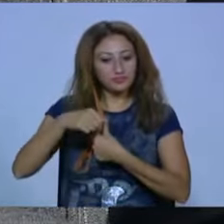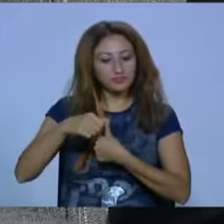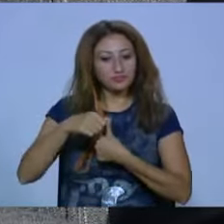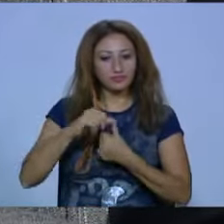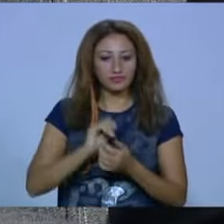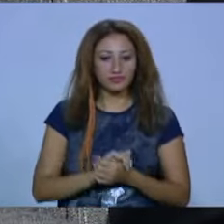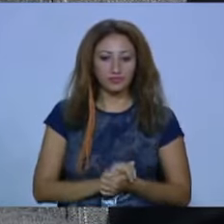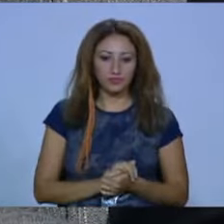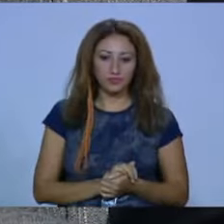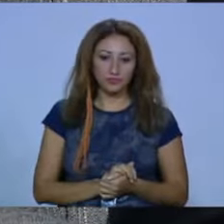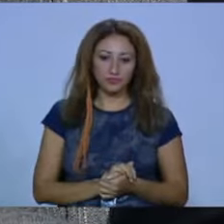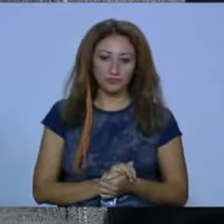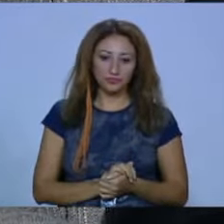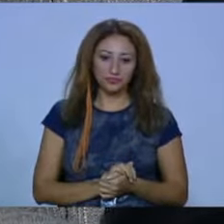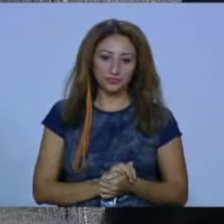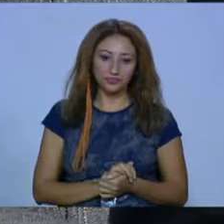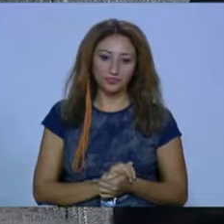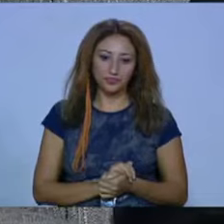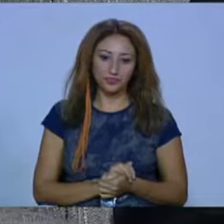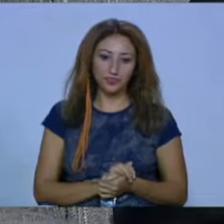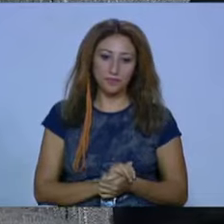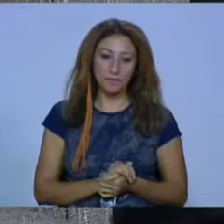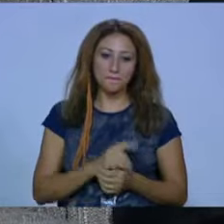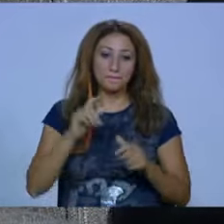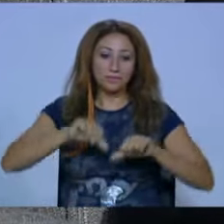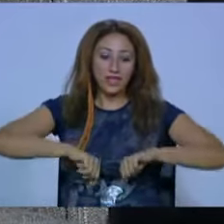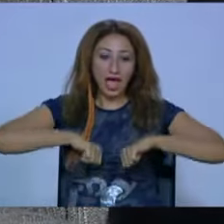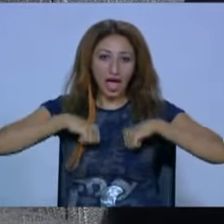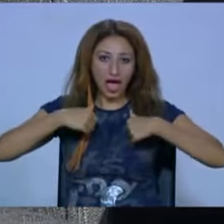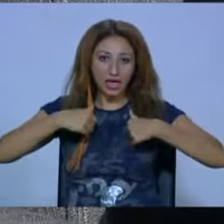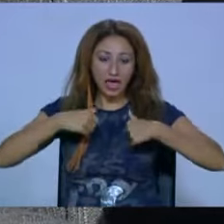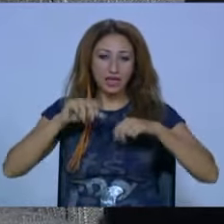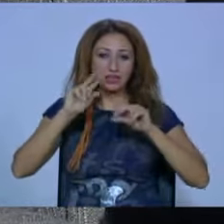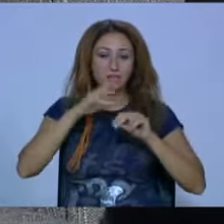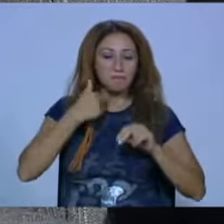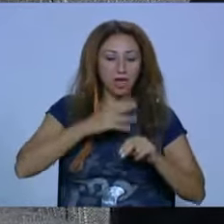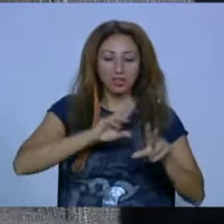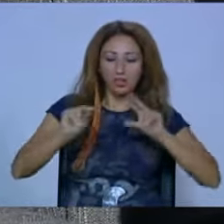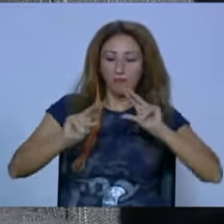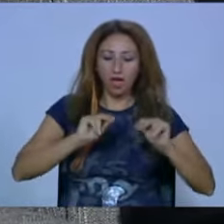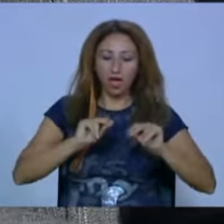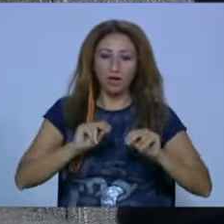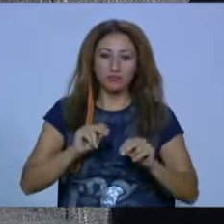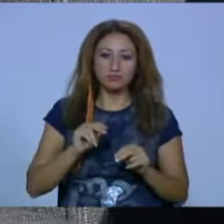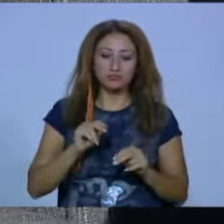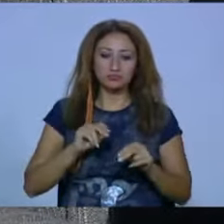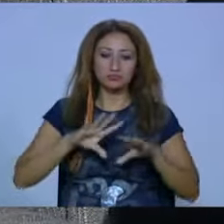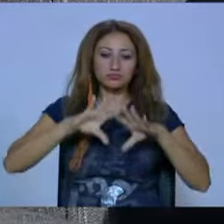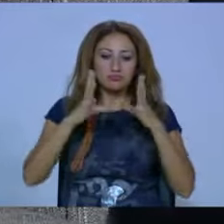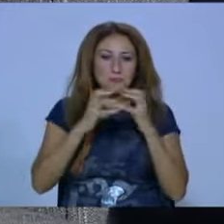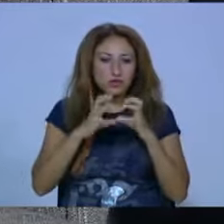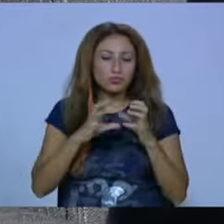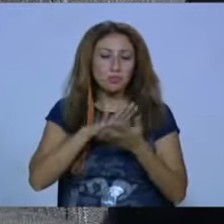علاء حياته كانت زي رحيله، مليانة دراما ومفاجآت